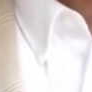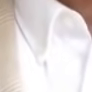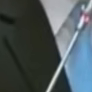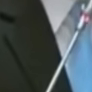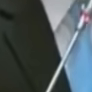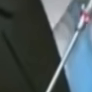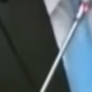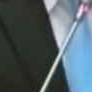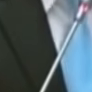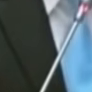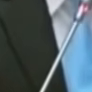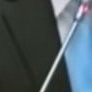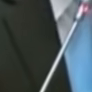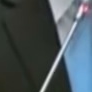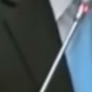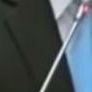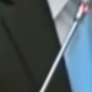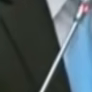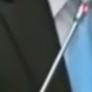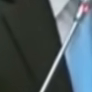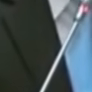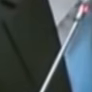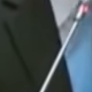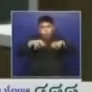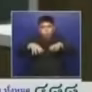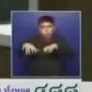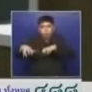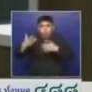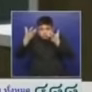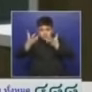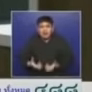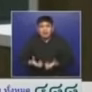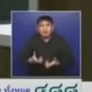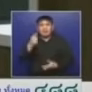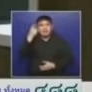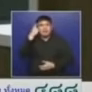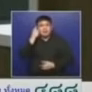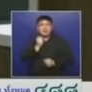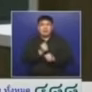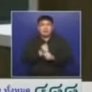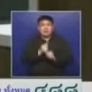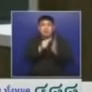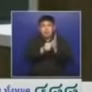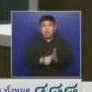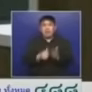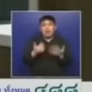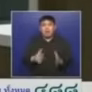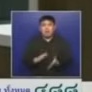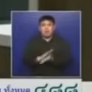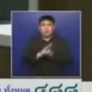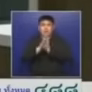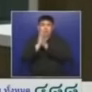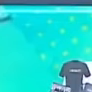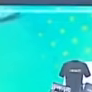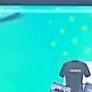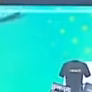ค่ะ แต่ว่ายุติการปฏิบัติหน้าที่รอคำวินิจฉัยของศาลนี่แหละ ค่ะ 8ธันวาคม อ ันนี้ชัดเจนน